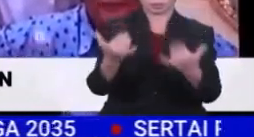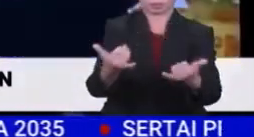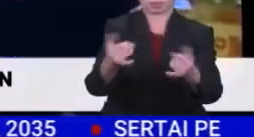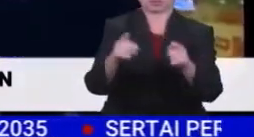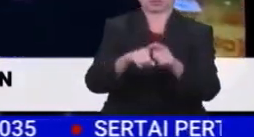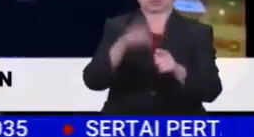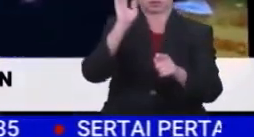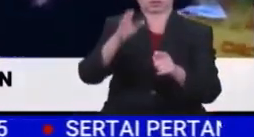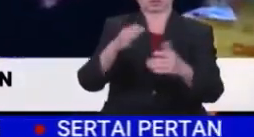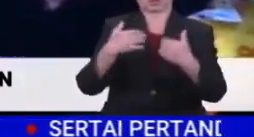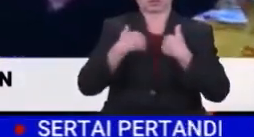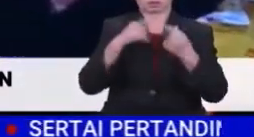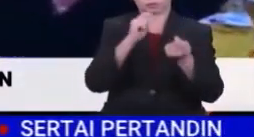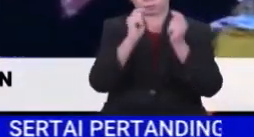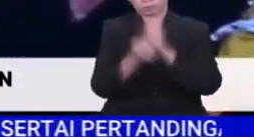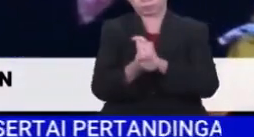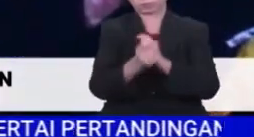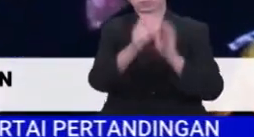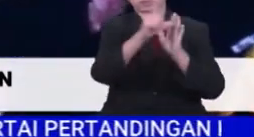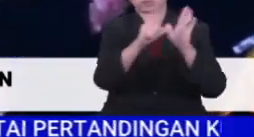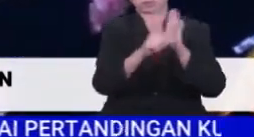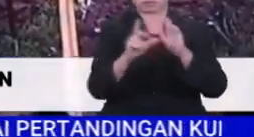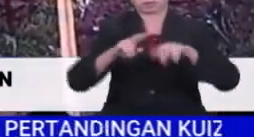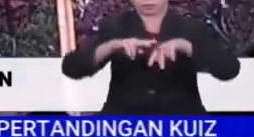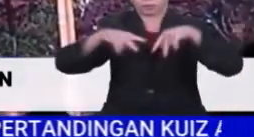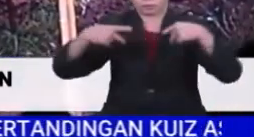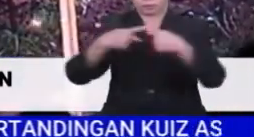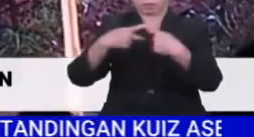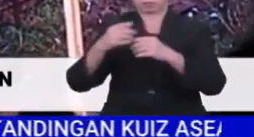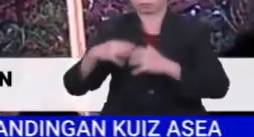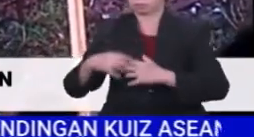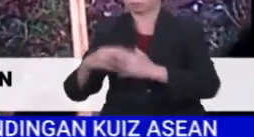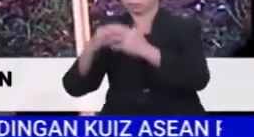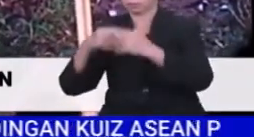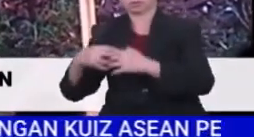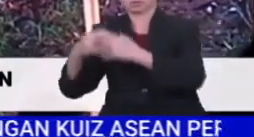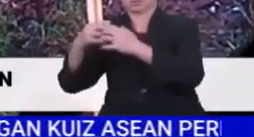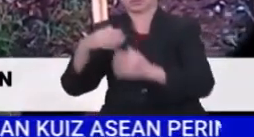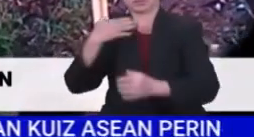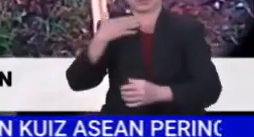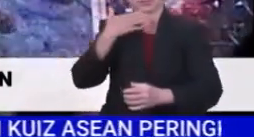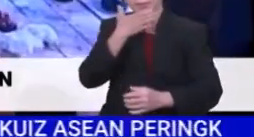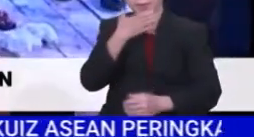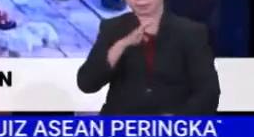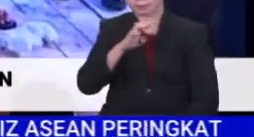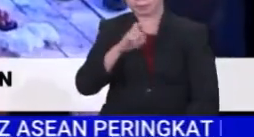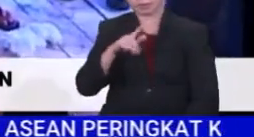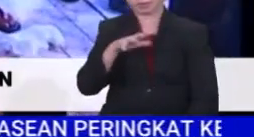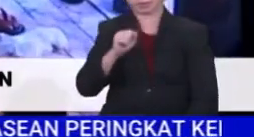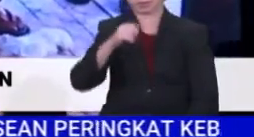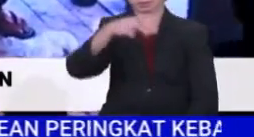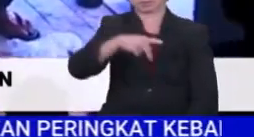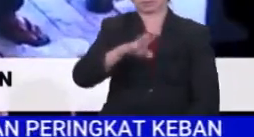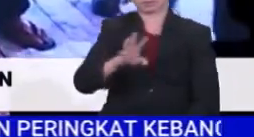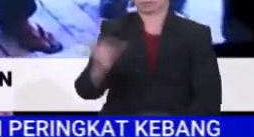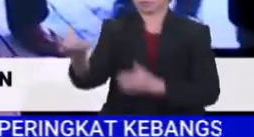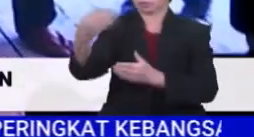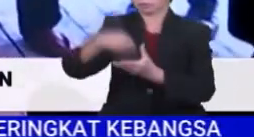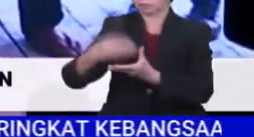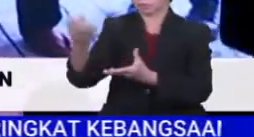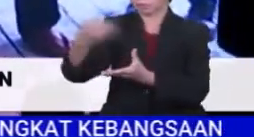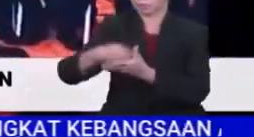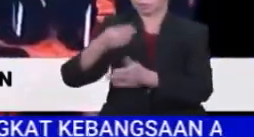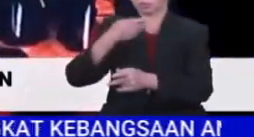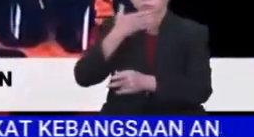juga akan berlaku pindahan pelembagaan party dan perubahan pertumbuhan beliau PBB yang disertai oleh anak-anak muda